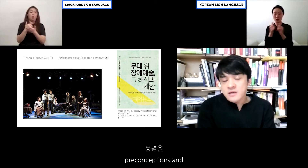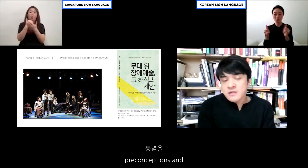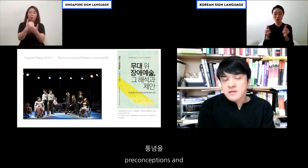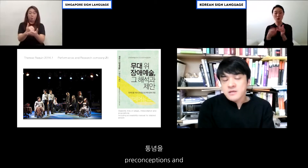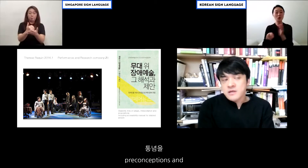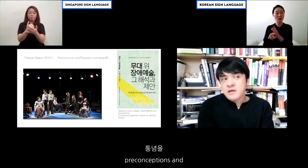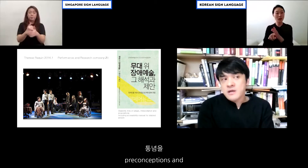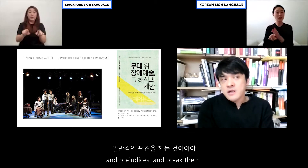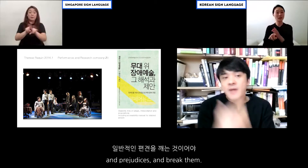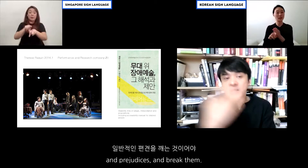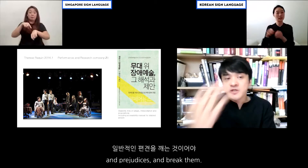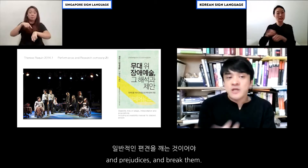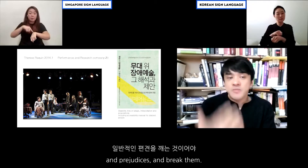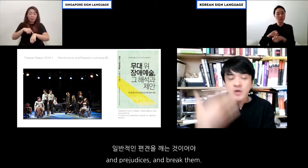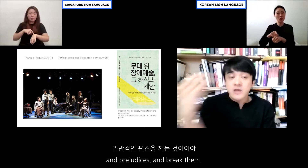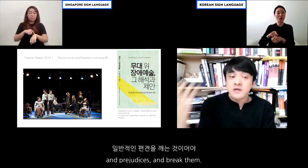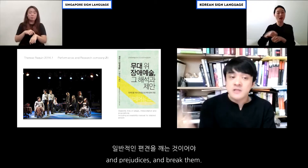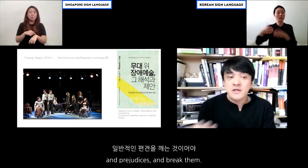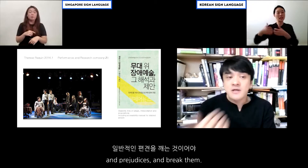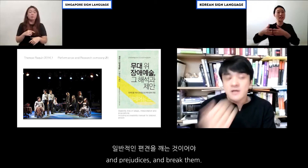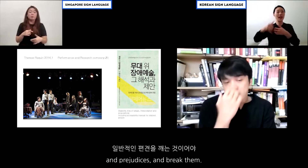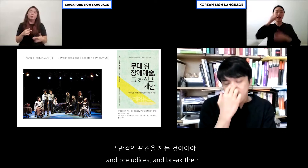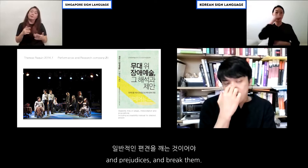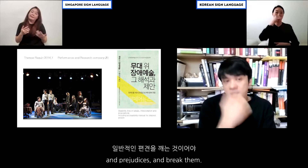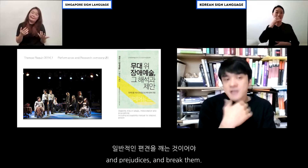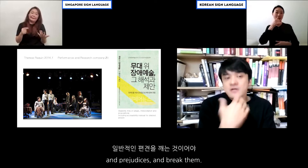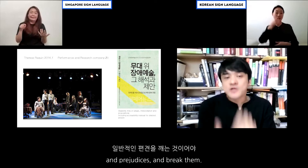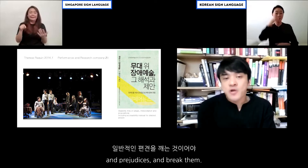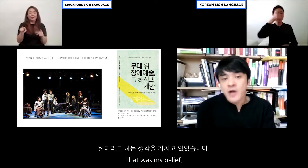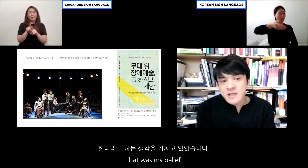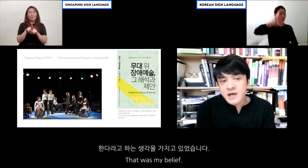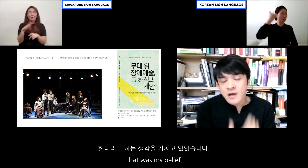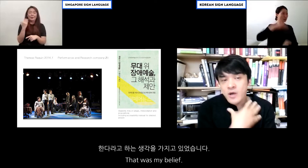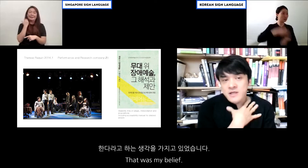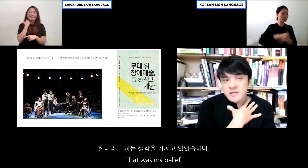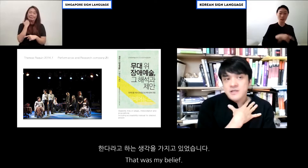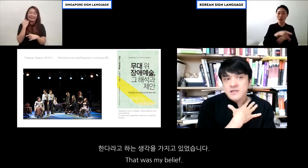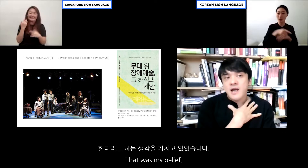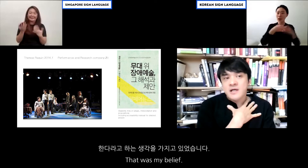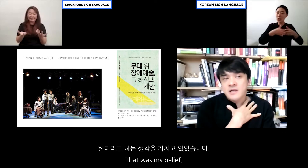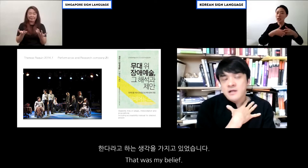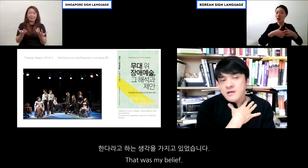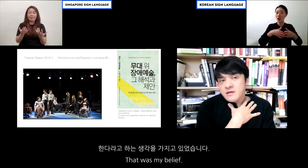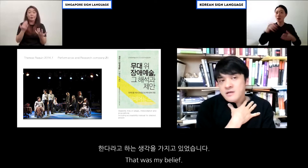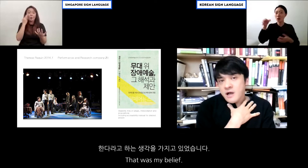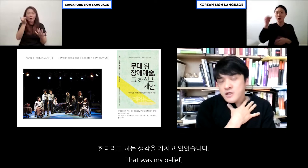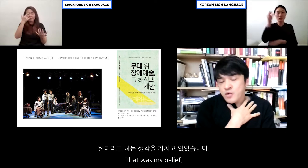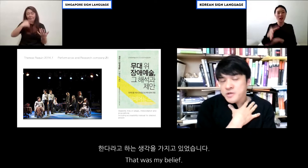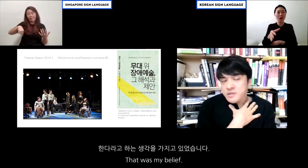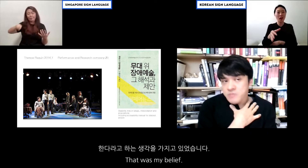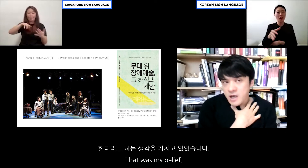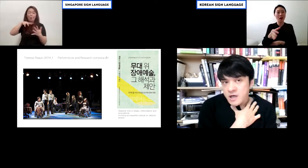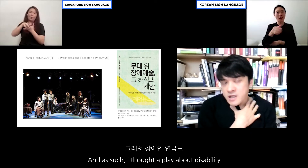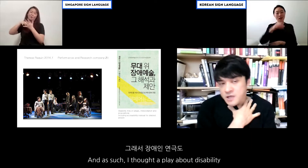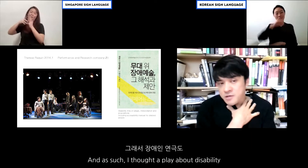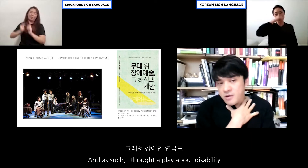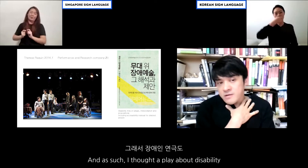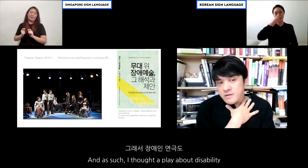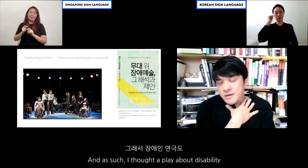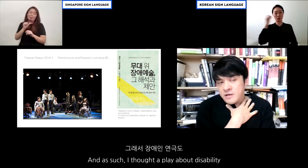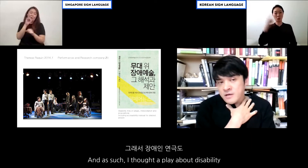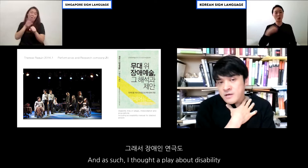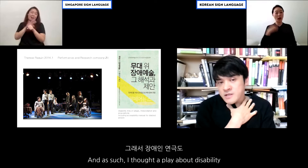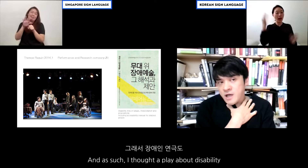통념을 일반적인 편견을 깨는 것이어야 한다라고 하는 생각을 가지고 있었습니다.